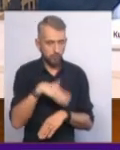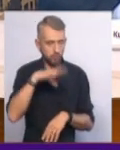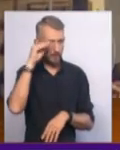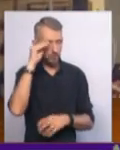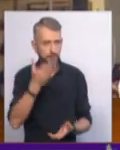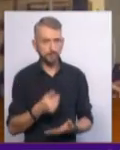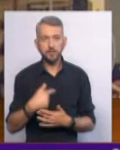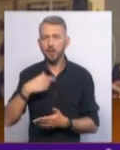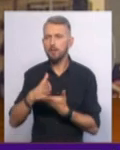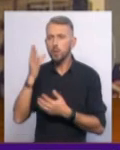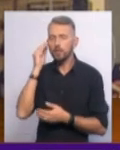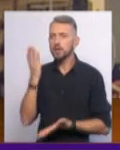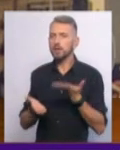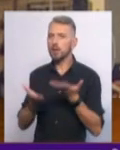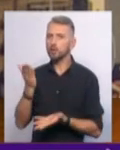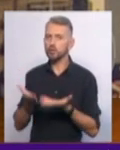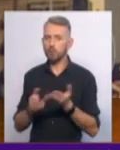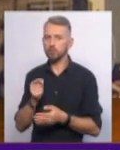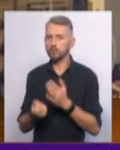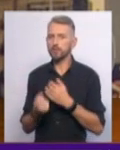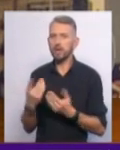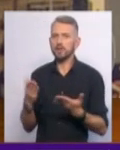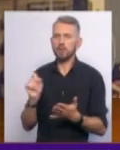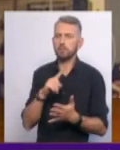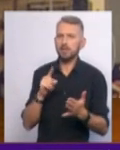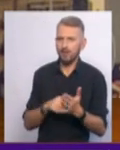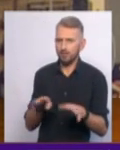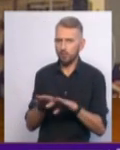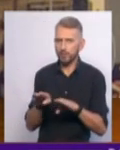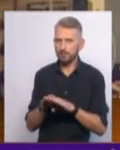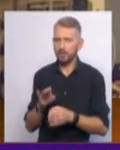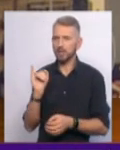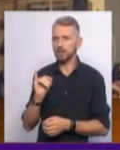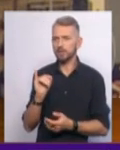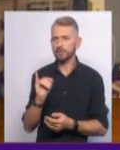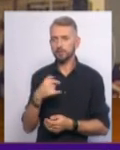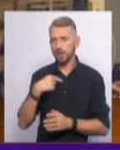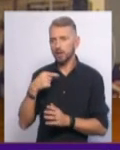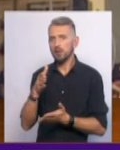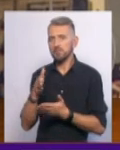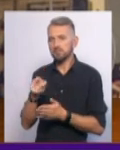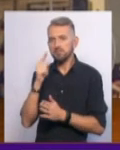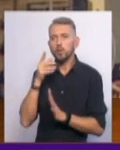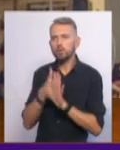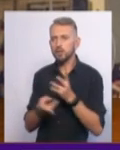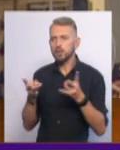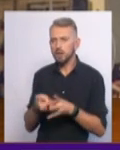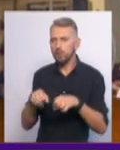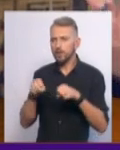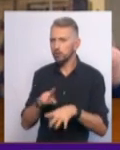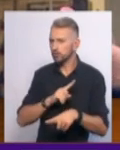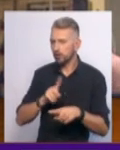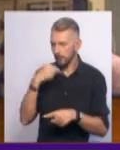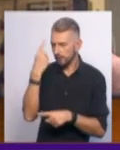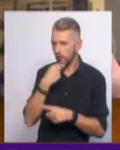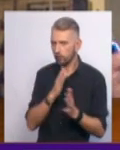я маю на увазі, що от якщо виявляється якесь питання подібне, і є розуміння, що його потрібно вирішувати в індивідуальному порядку, можливо, щоб